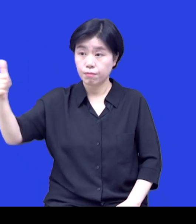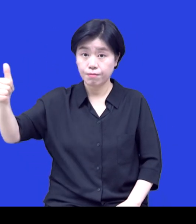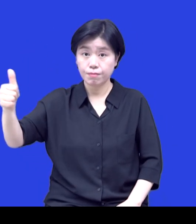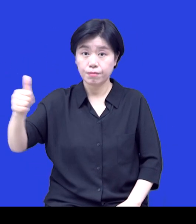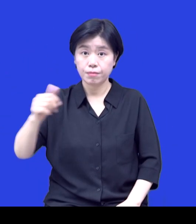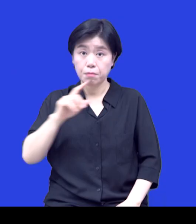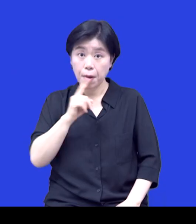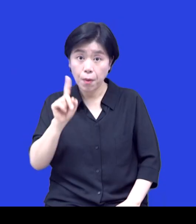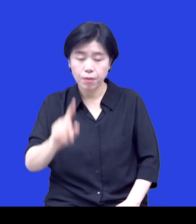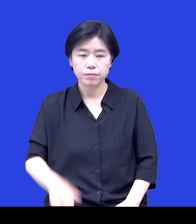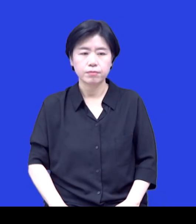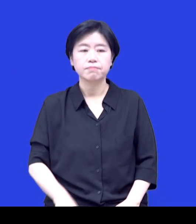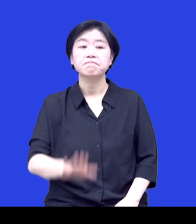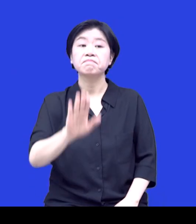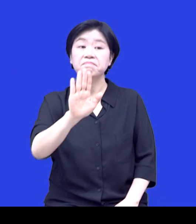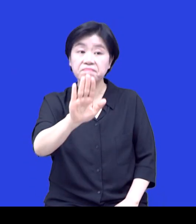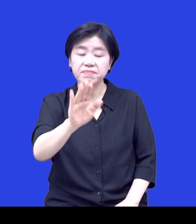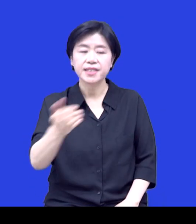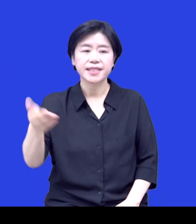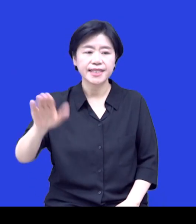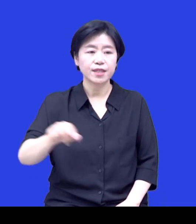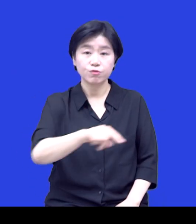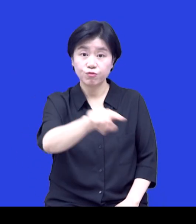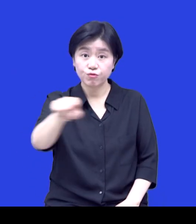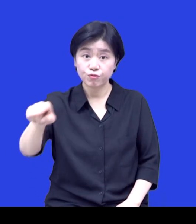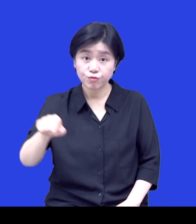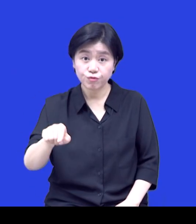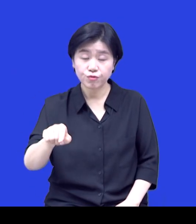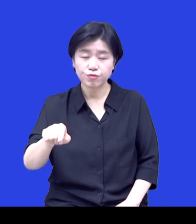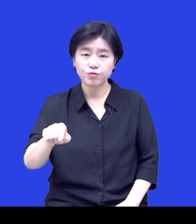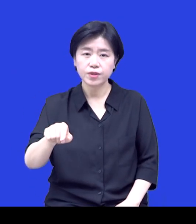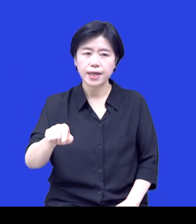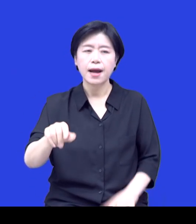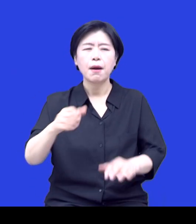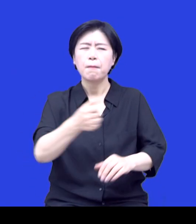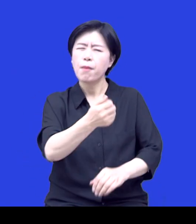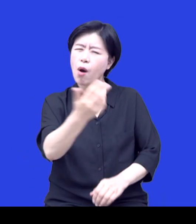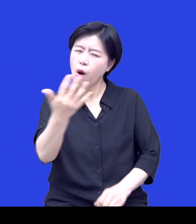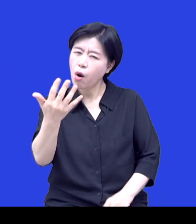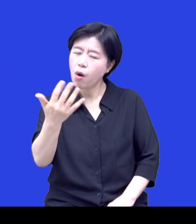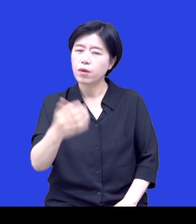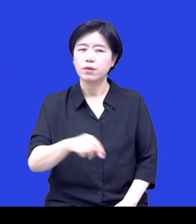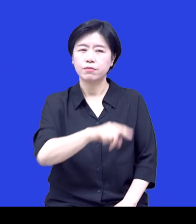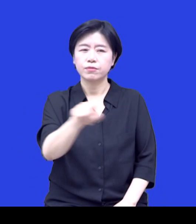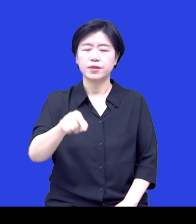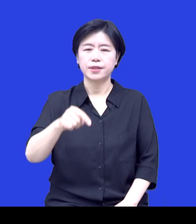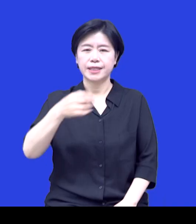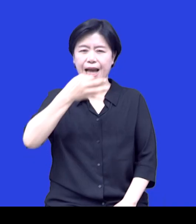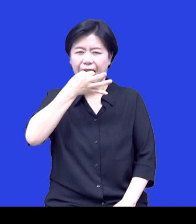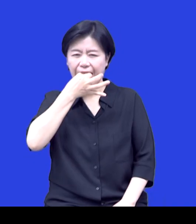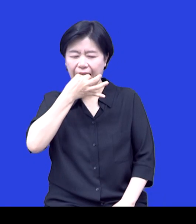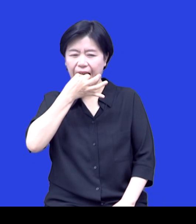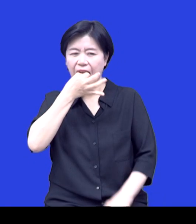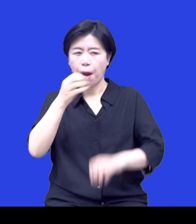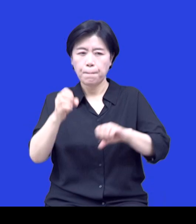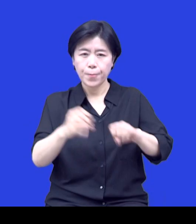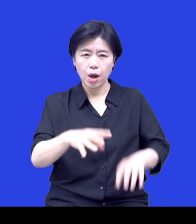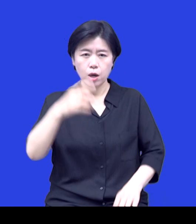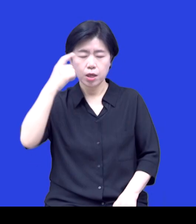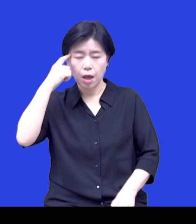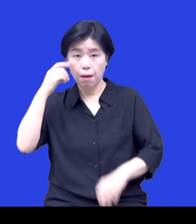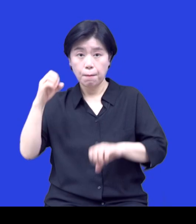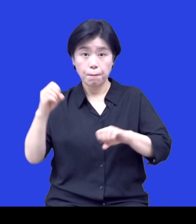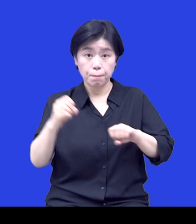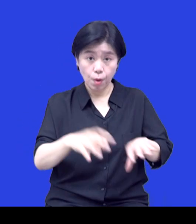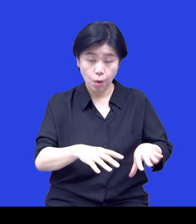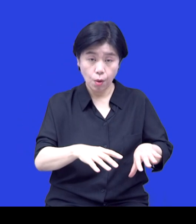그러나 너희들 중에 몇 명은 자기의 분노와 야심을 버리고 주의 종이 돼야 된다. 네.